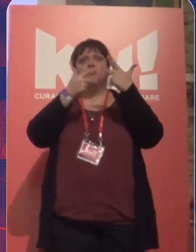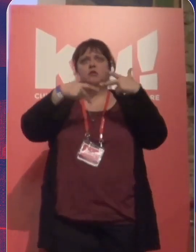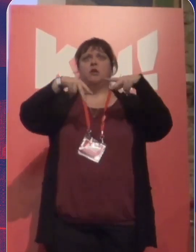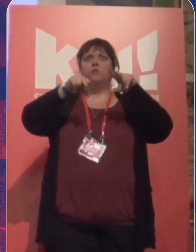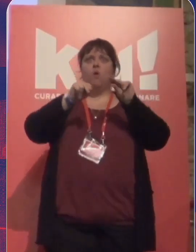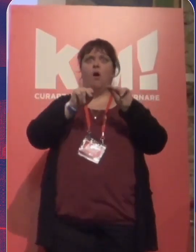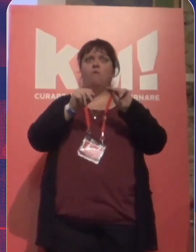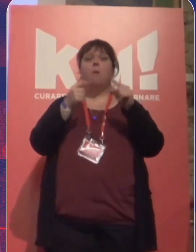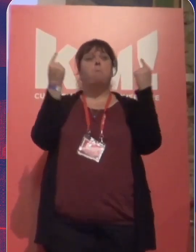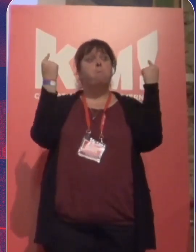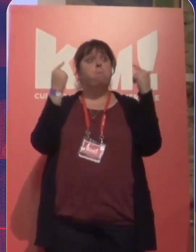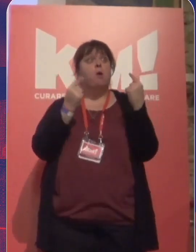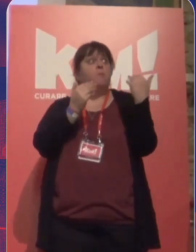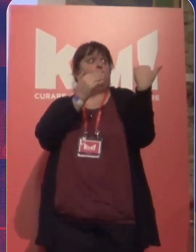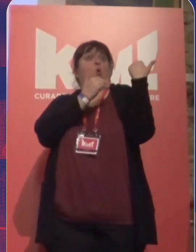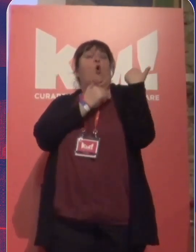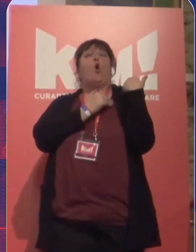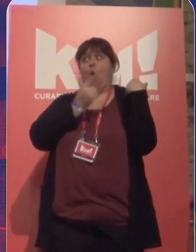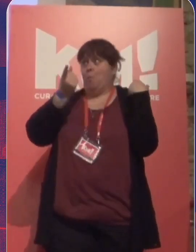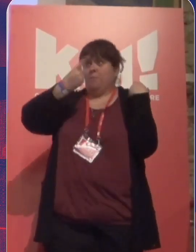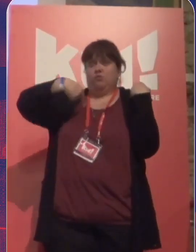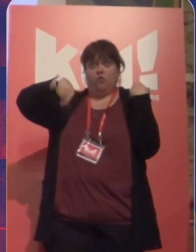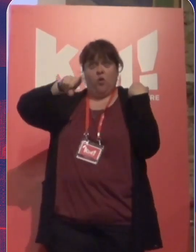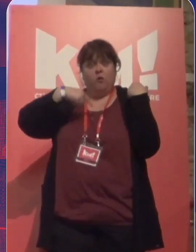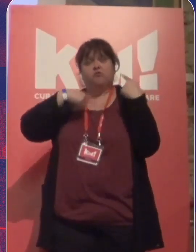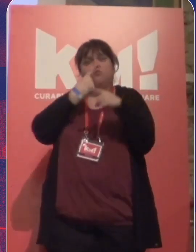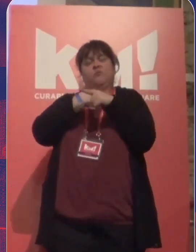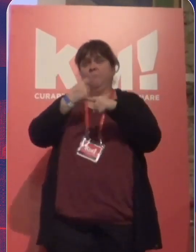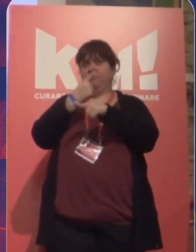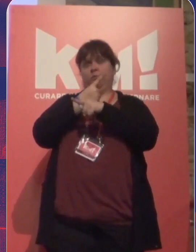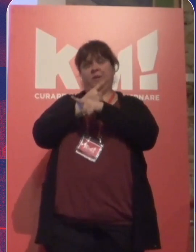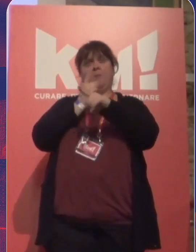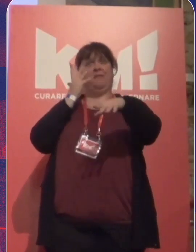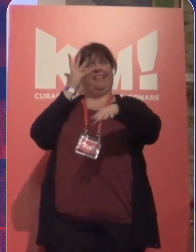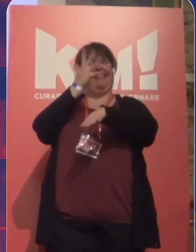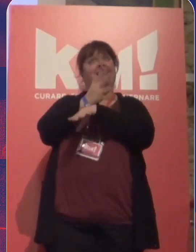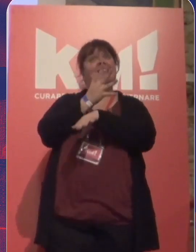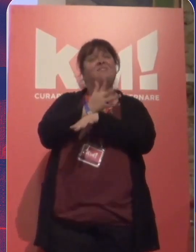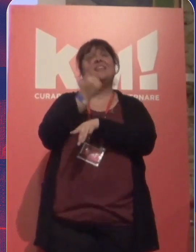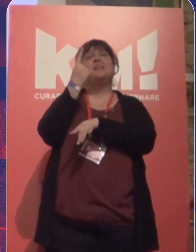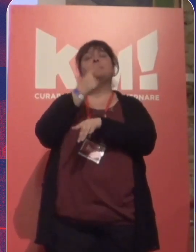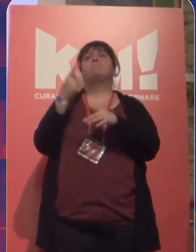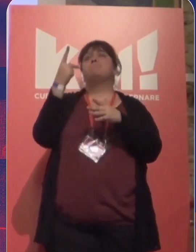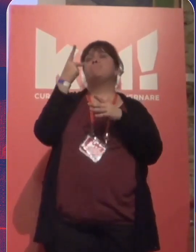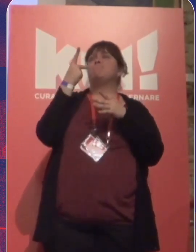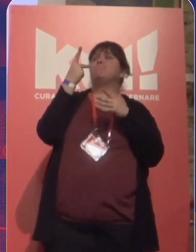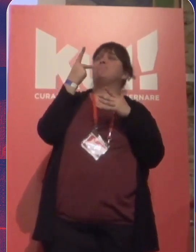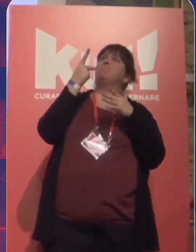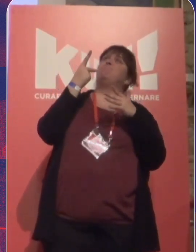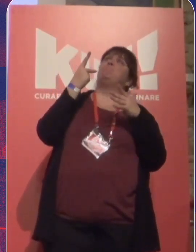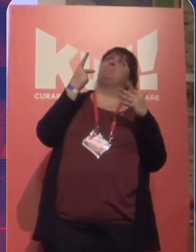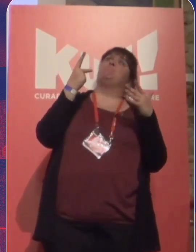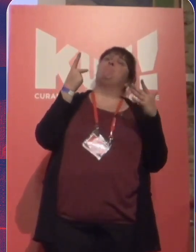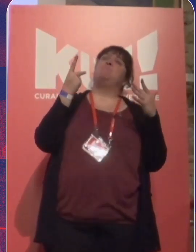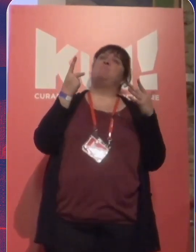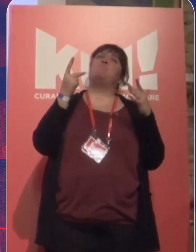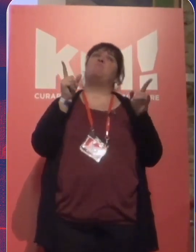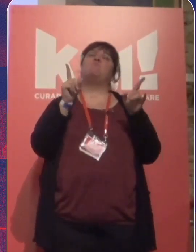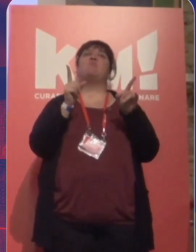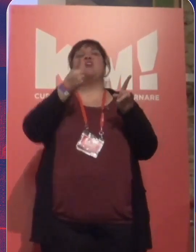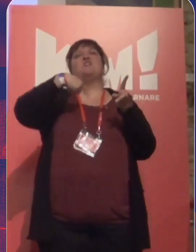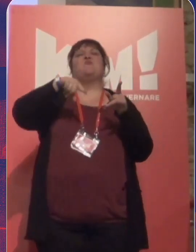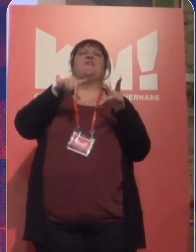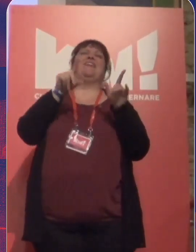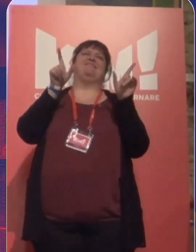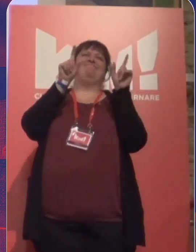non compito di intervenire per provare a reintrodurre diciamo così tecnicamente noi diciamo